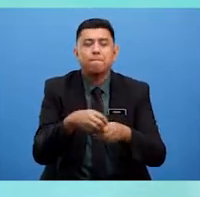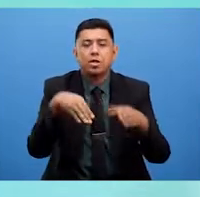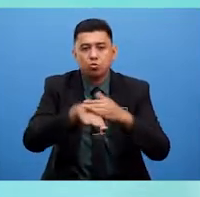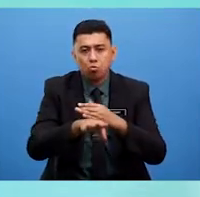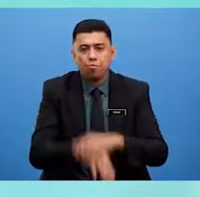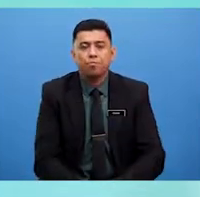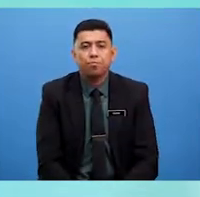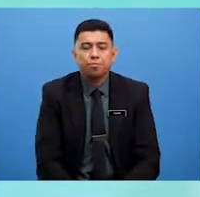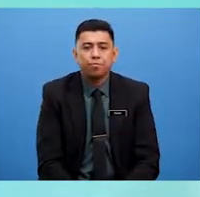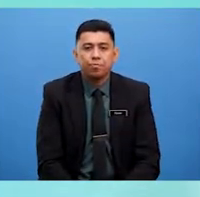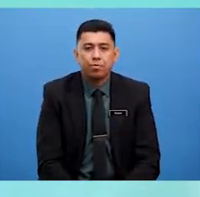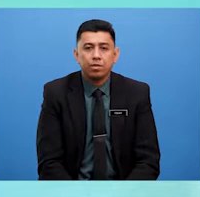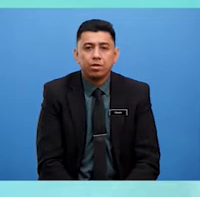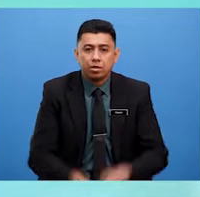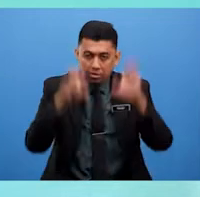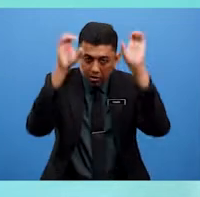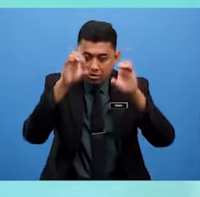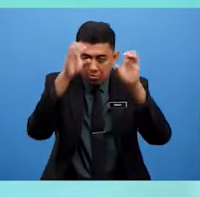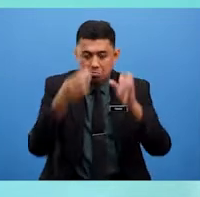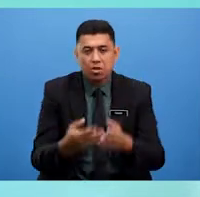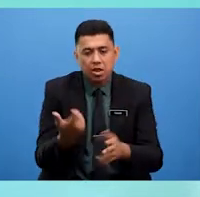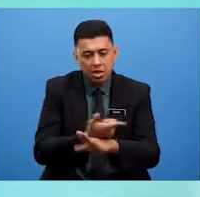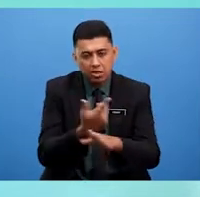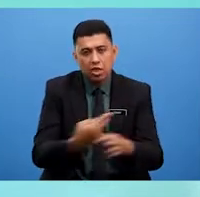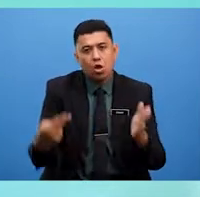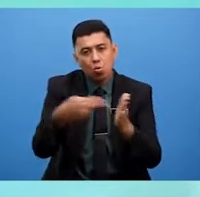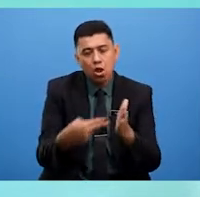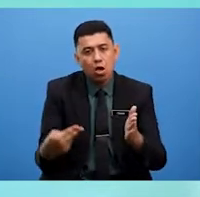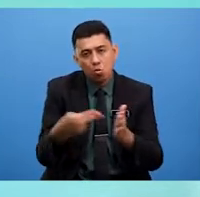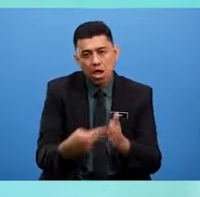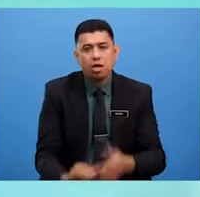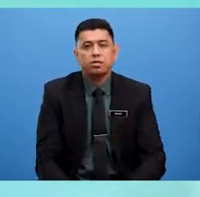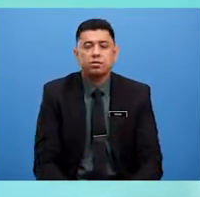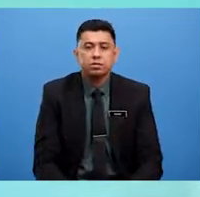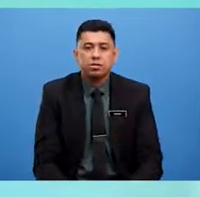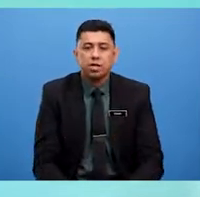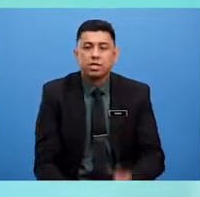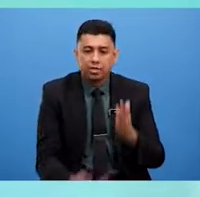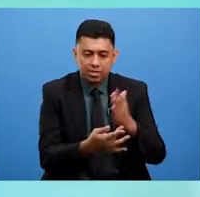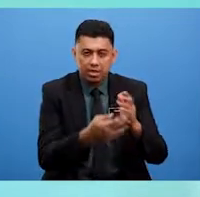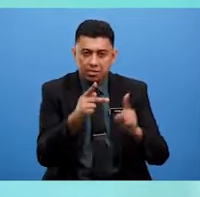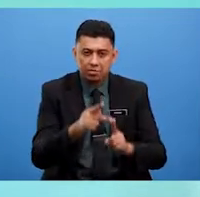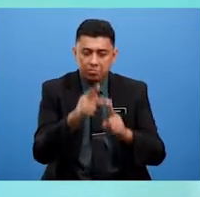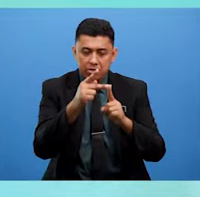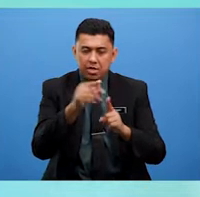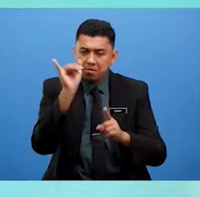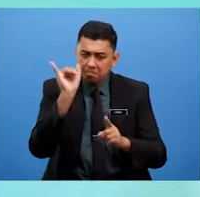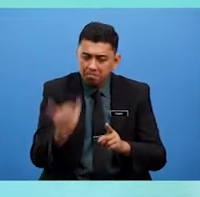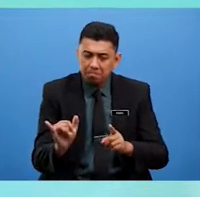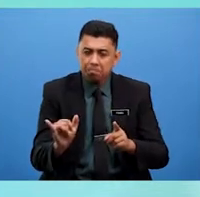persediaan teknikal, atlet akan berlatih berulang kali untuk menyempurnakan teknik khusus kepada sukan yang